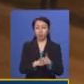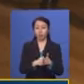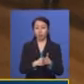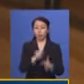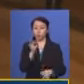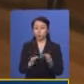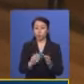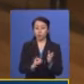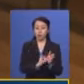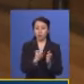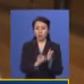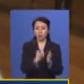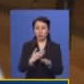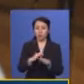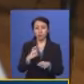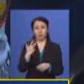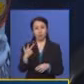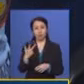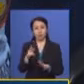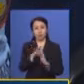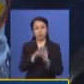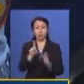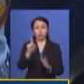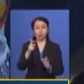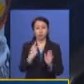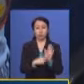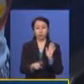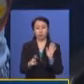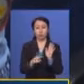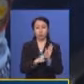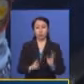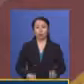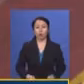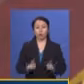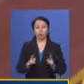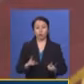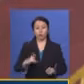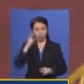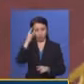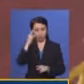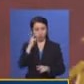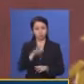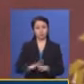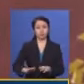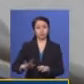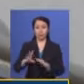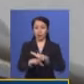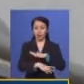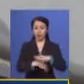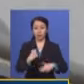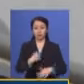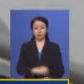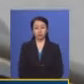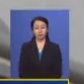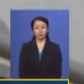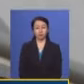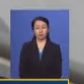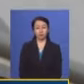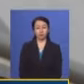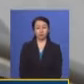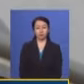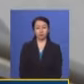досудебных расследований по части 3 статьи 188 Уголовного кодекса Республики Казахстан «Кража».